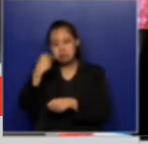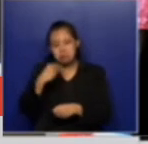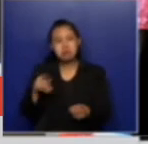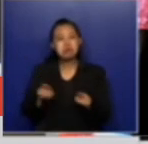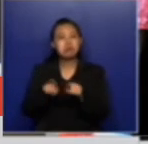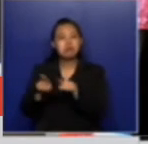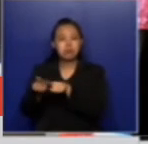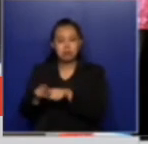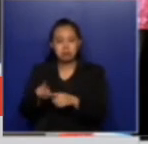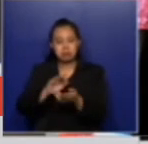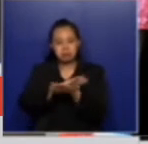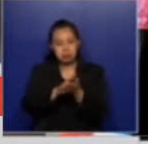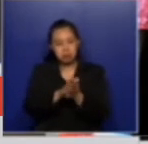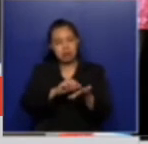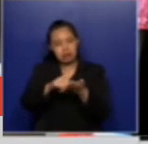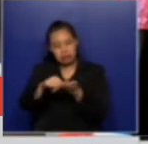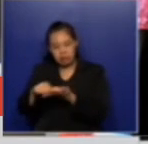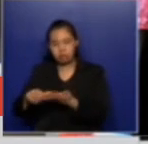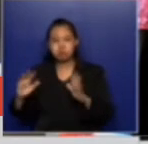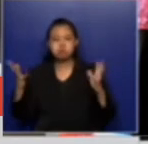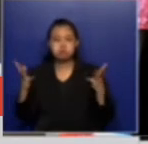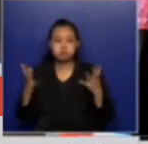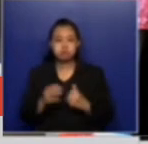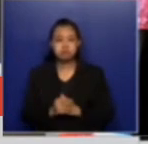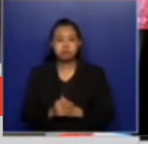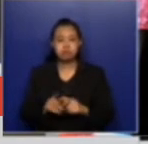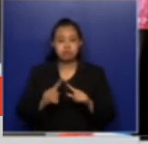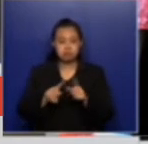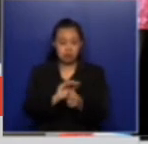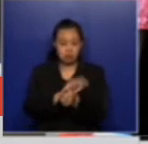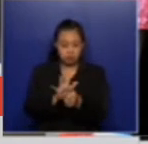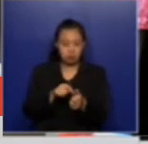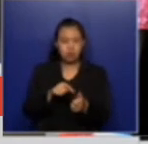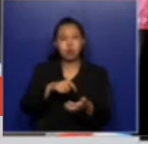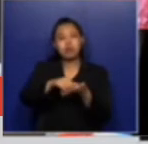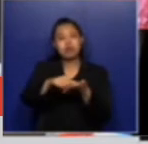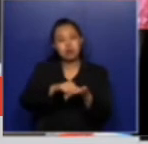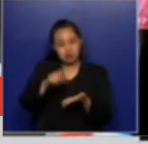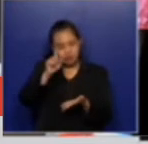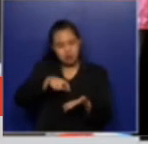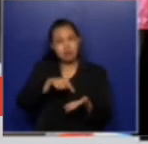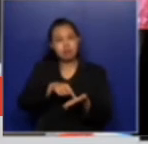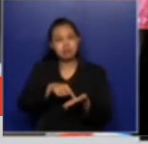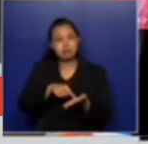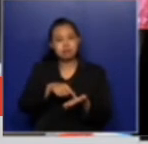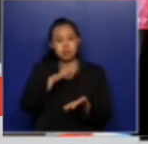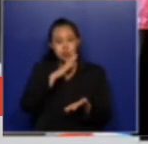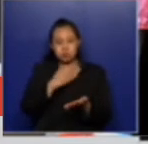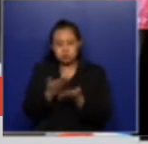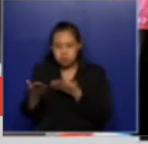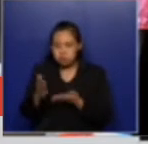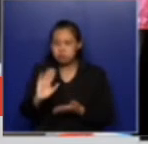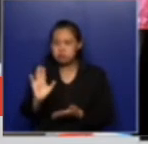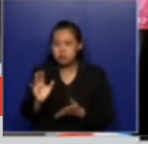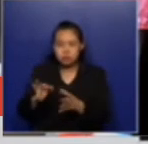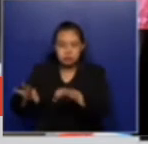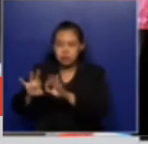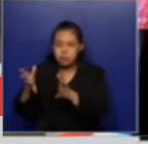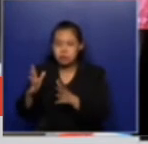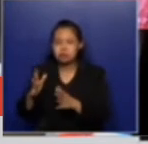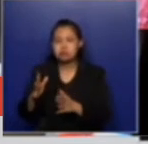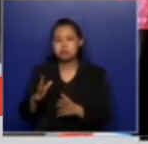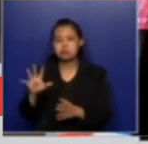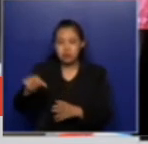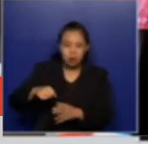ไม่เห็นเปลี่ยนแปลงเลยทั้งเวลาอ้างโควิดก็ไปปรับสิครับอันไหนไม่ควรซื้ออ อันไหนไม่ควรเอ